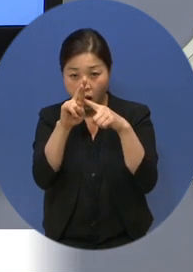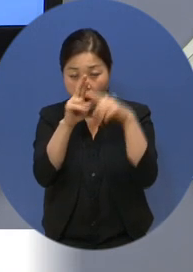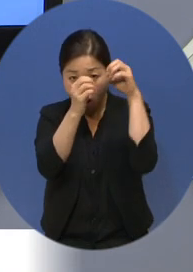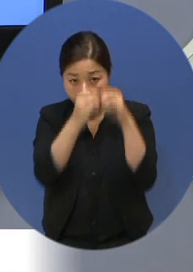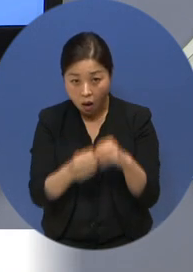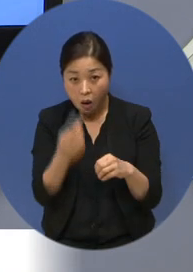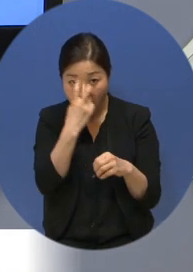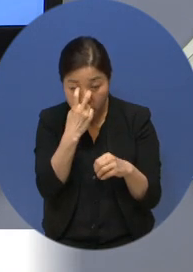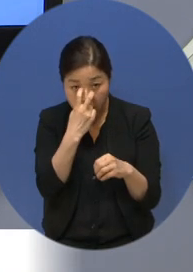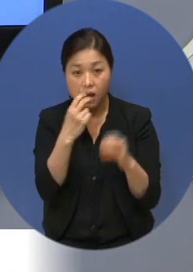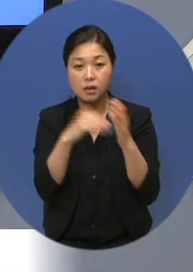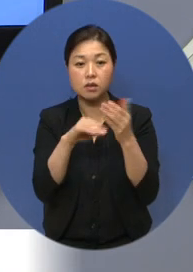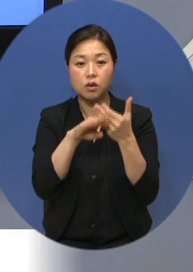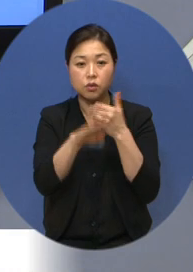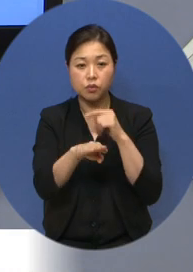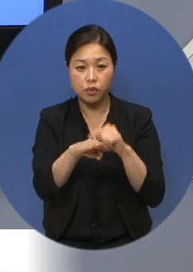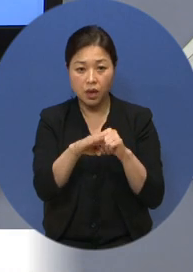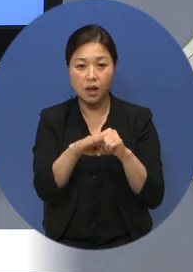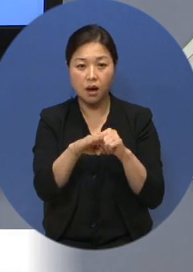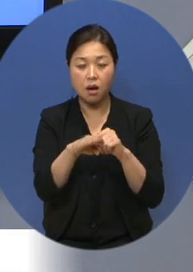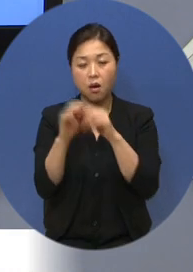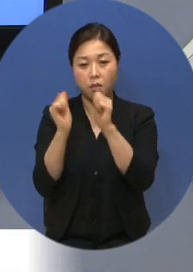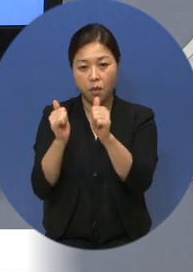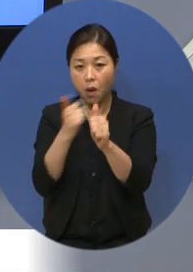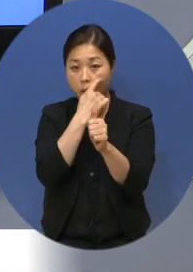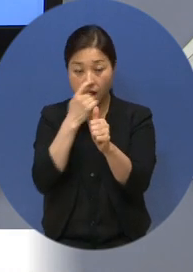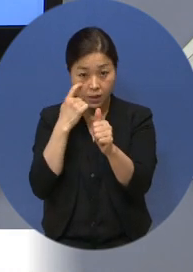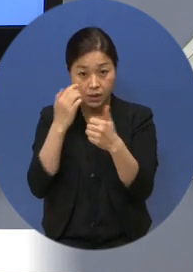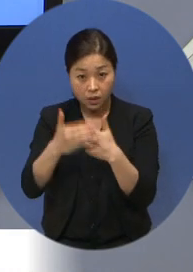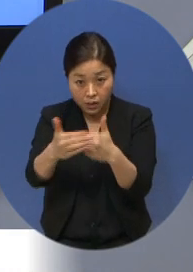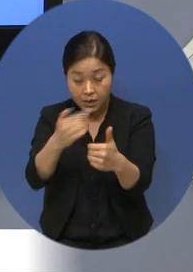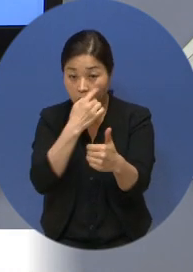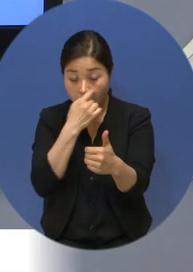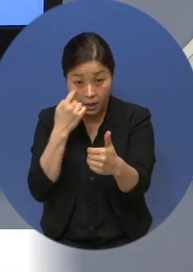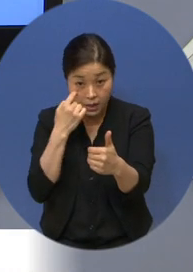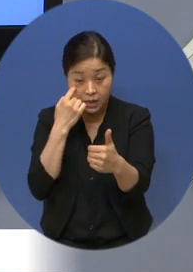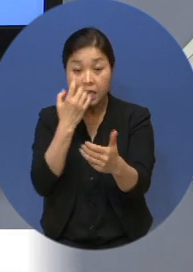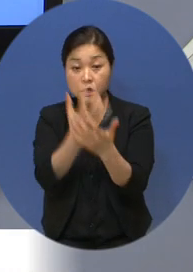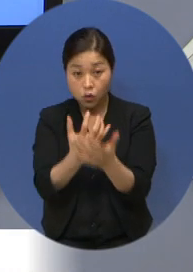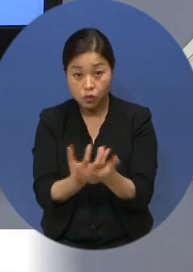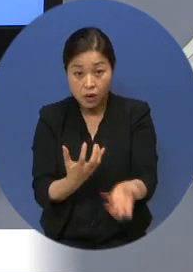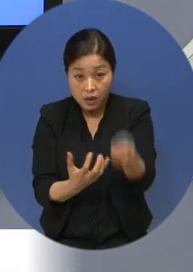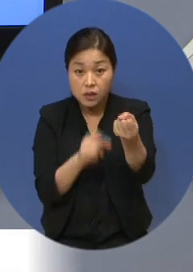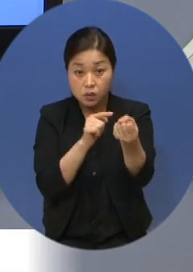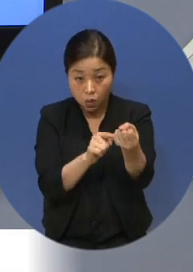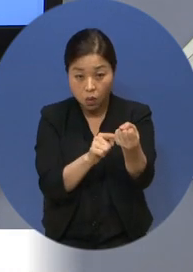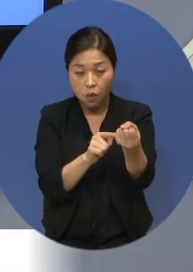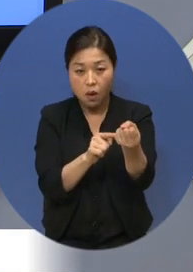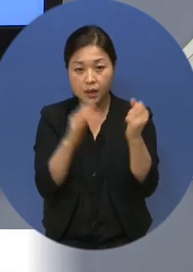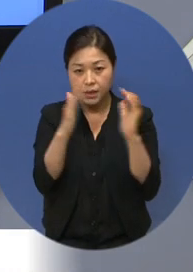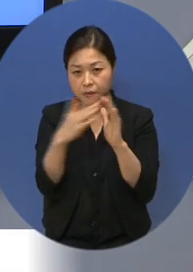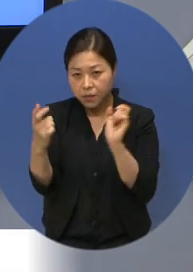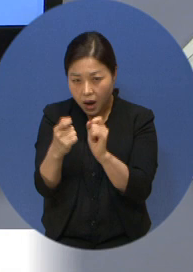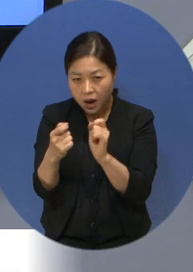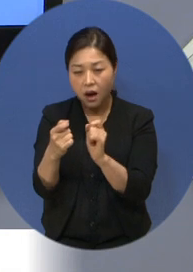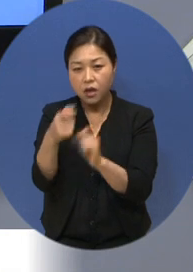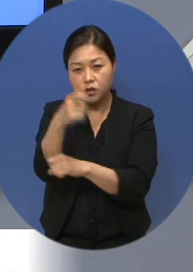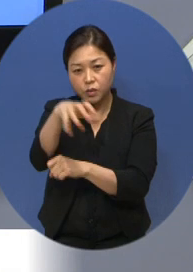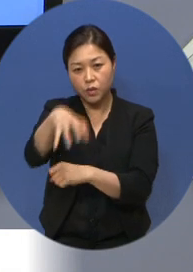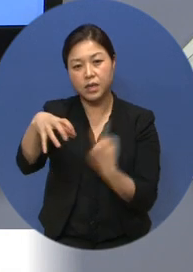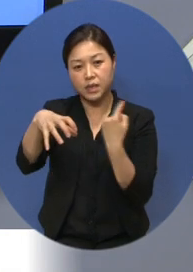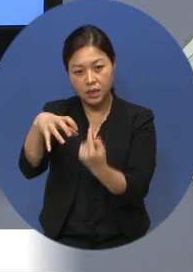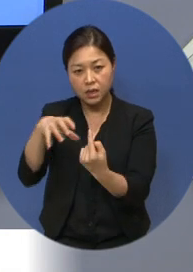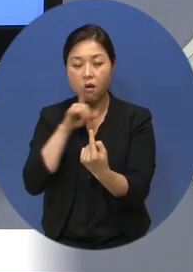신고를 위해 법원 확인 등 절차를 진행 중임을 증명하는 서류를 갖춰 거주지 주민센터에 신청하면